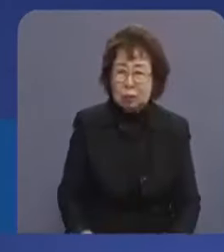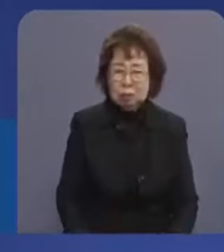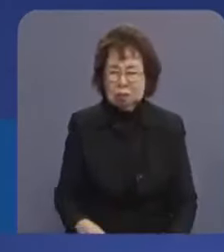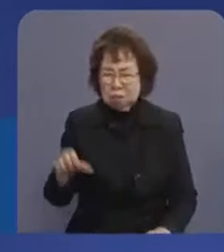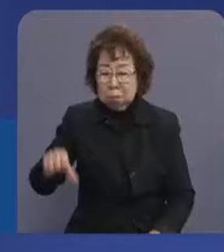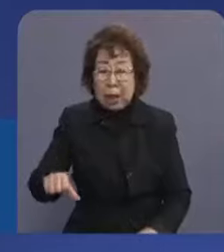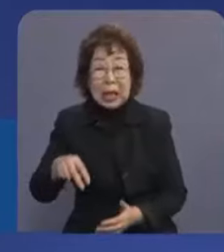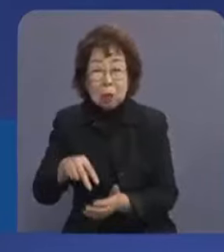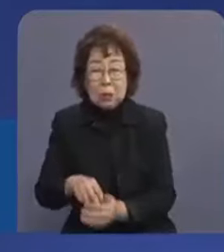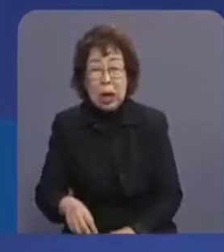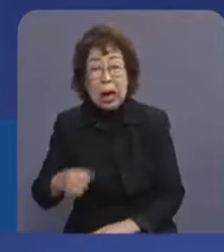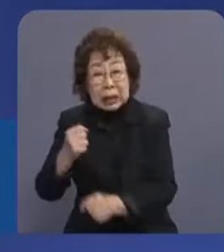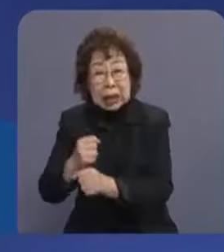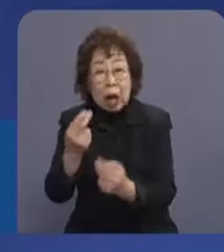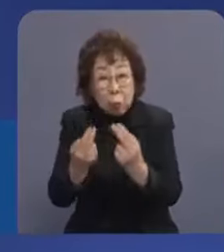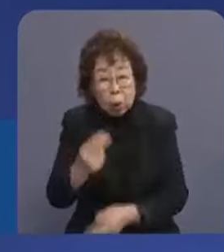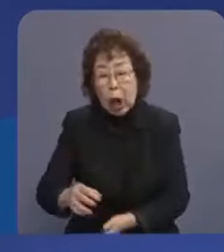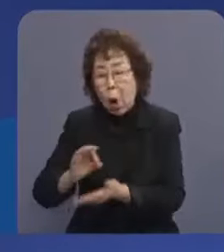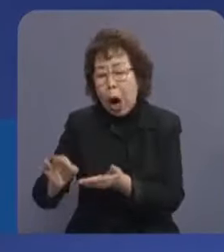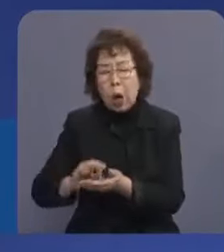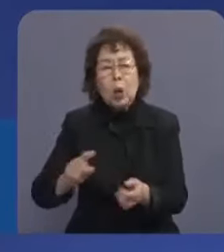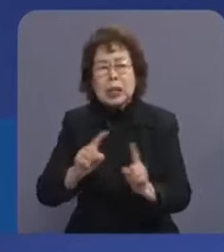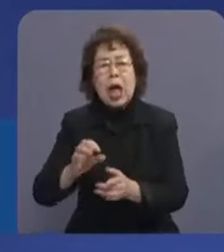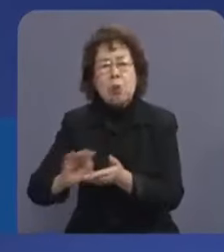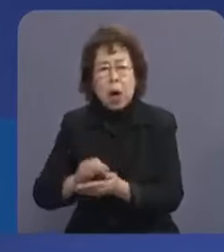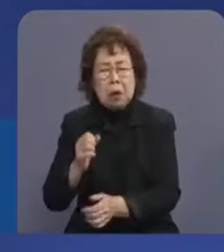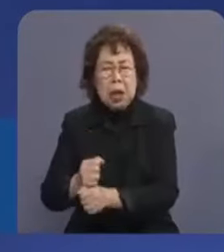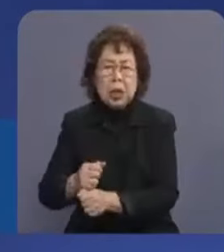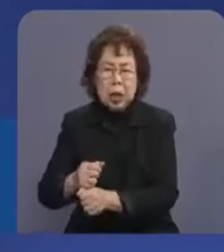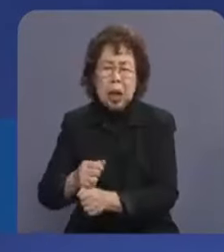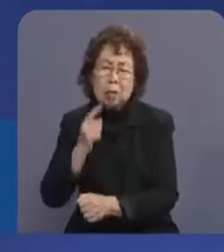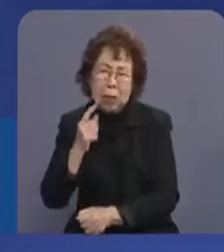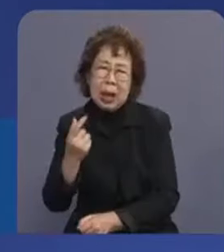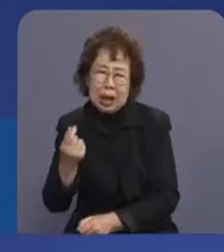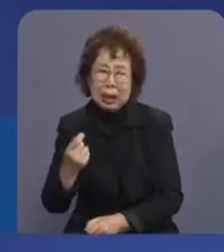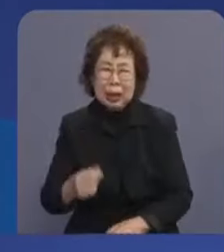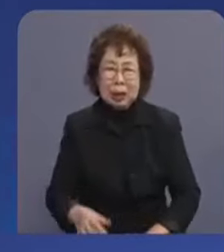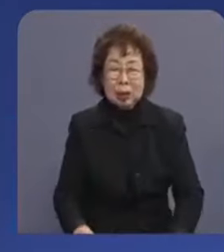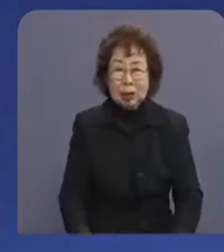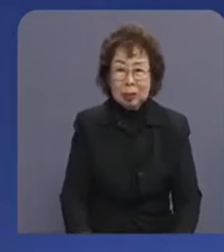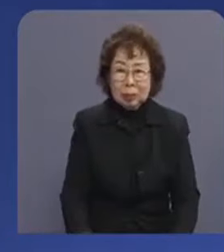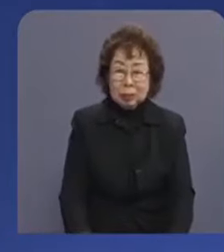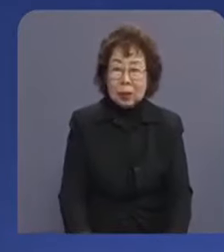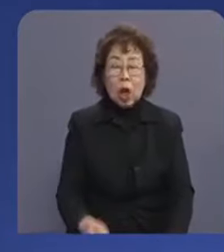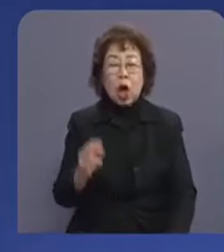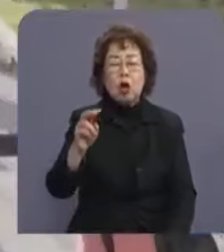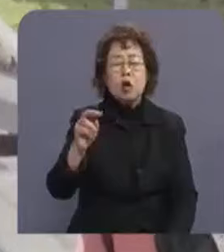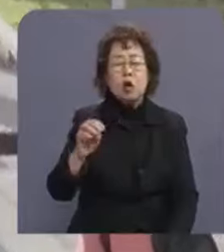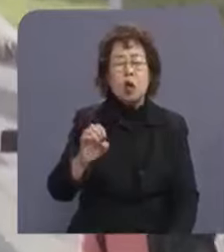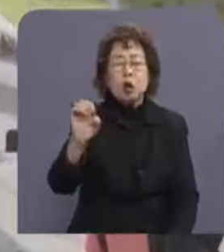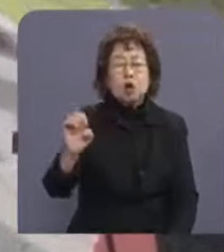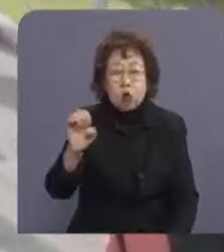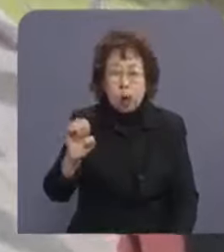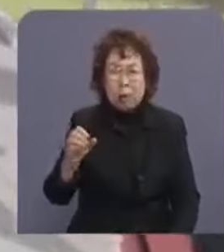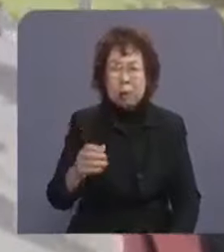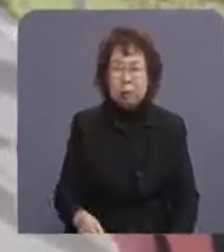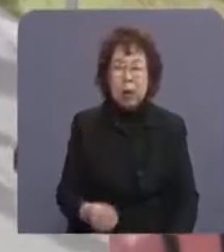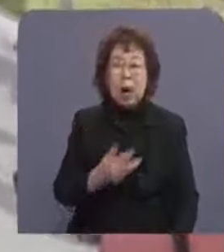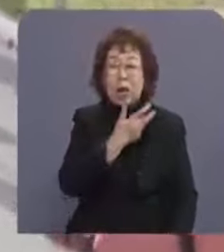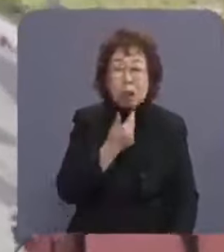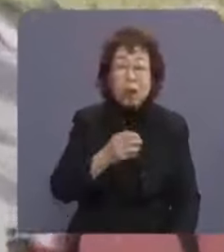반대쪽은 생산보다는 재활용에 우선을 둔다 여기에 방점을 두고 있다라고 이해를 하면 됩니다 그래서 유럽 연합을 포함해서